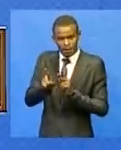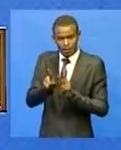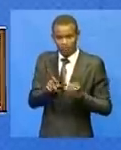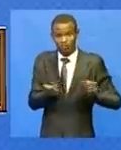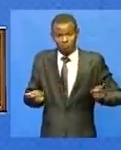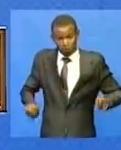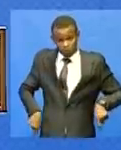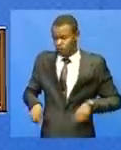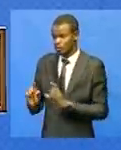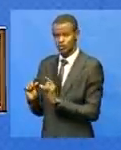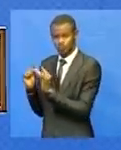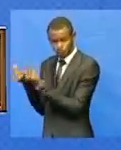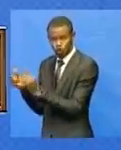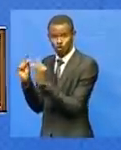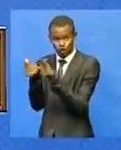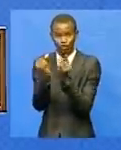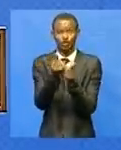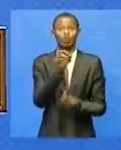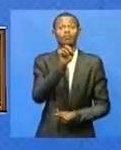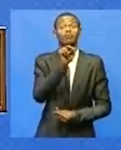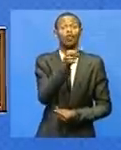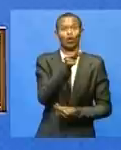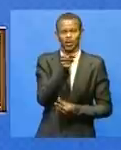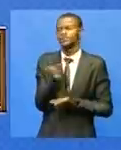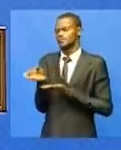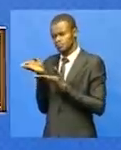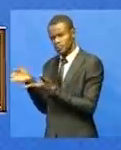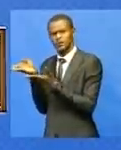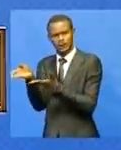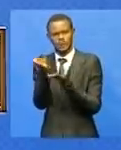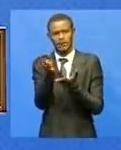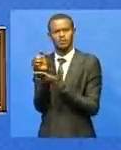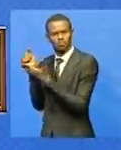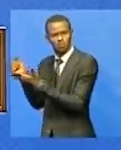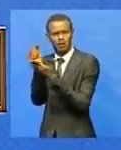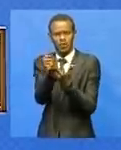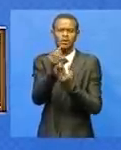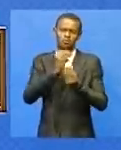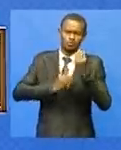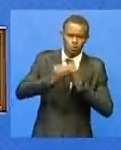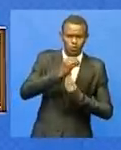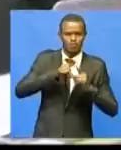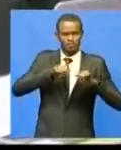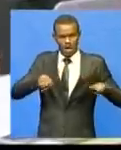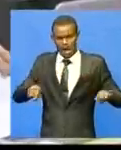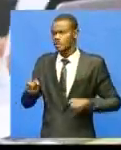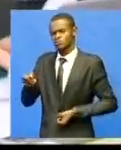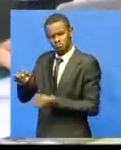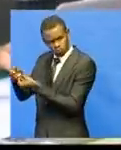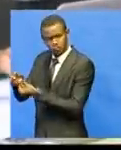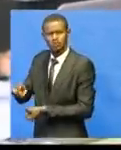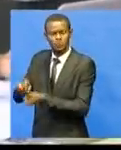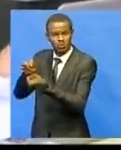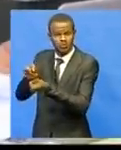avec les ONG opérant dans les secteurs humanitaires. La population est appelée une fois de plus à